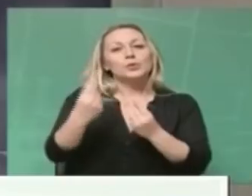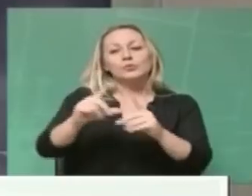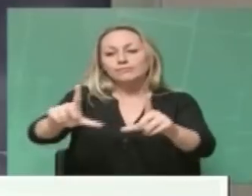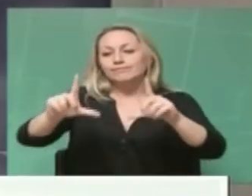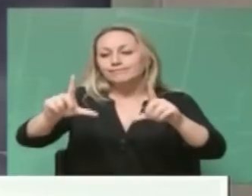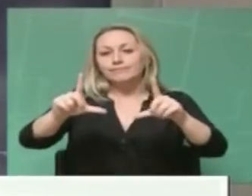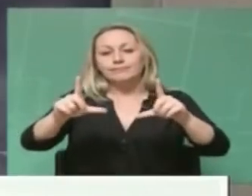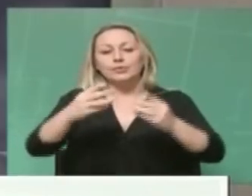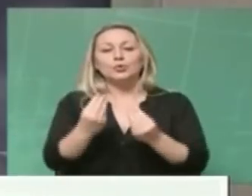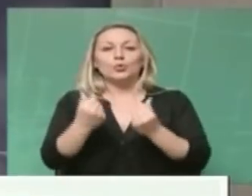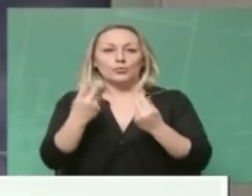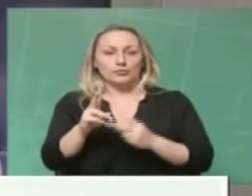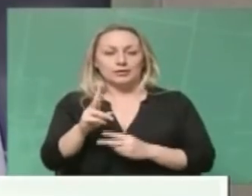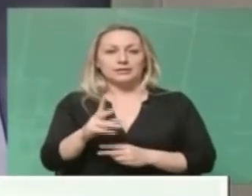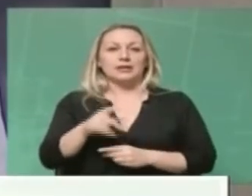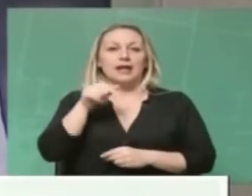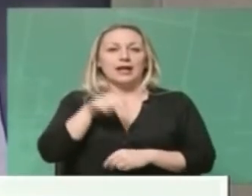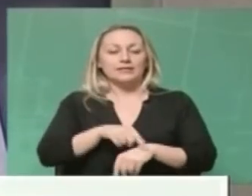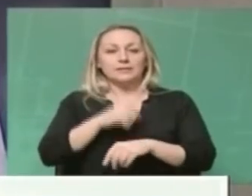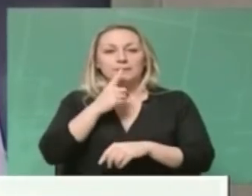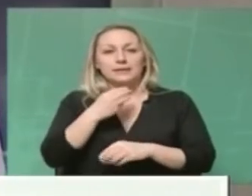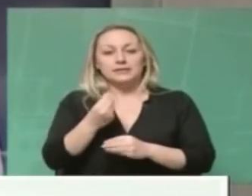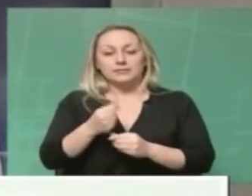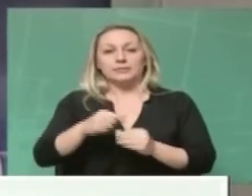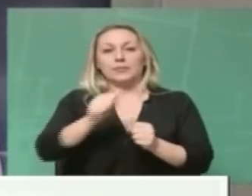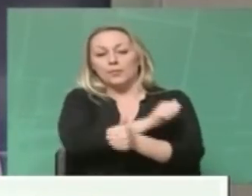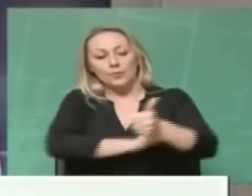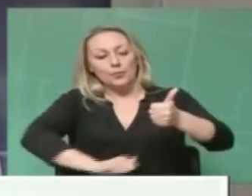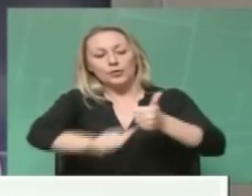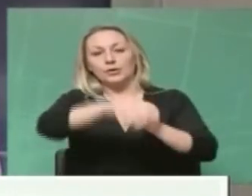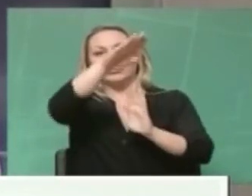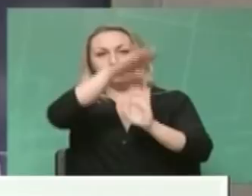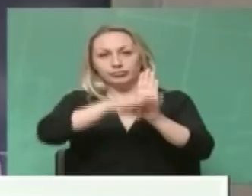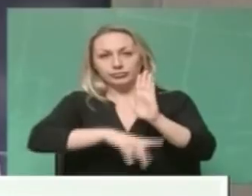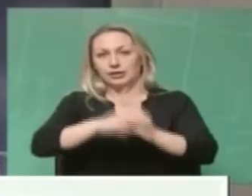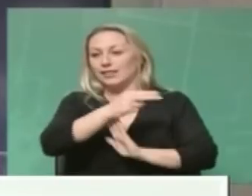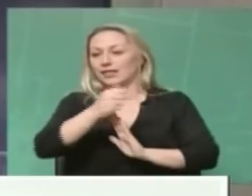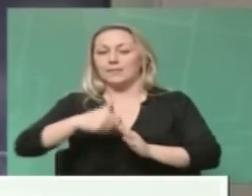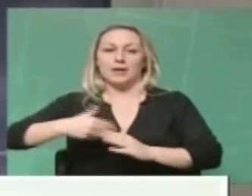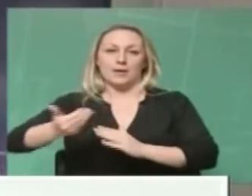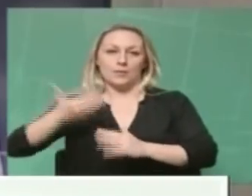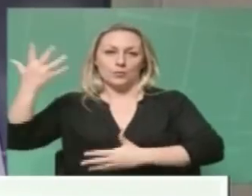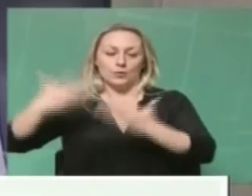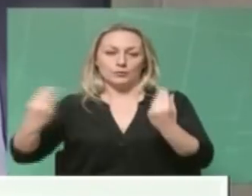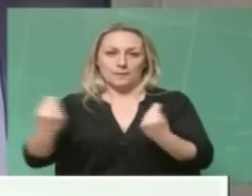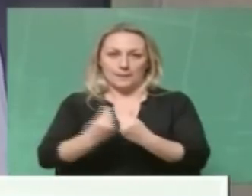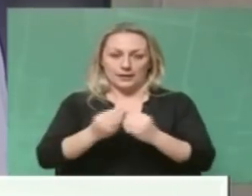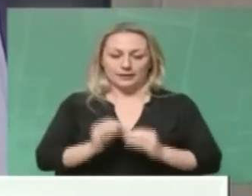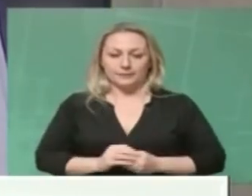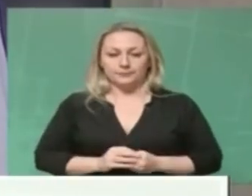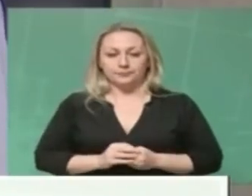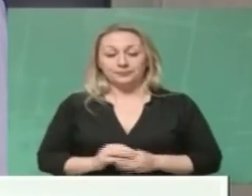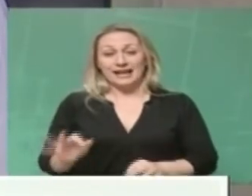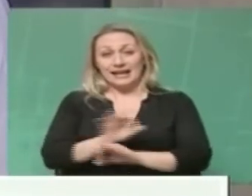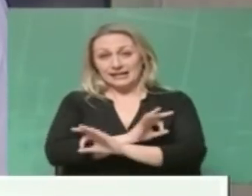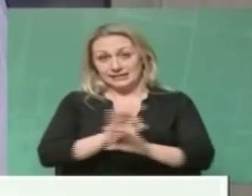παρατηρούμε, με συγχωρείτε, εδώ πέρα στον προϋπολογισμό. Έχουμε τη βεβαιότητα πως όσοι